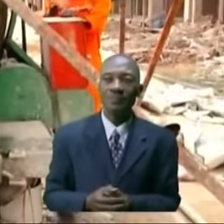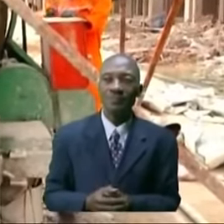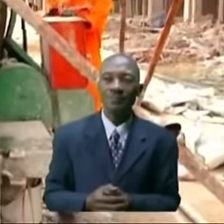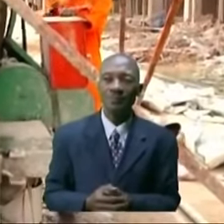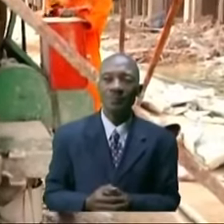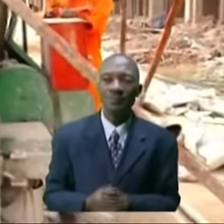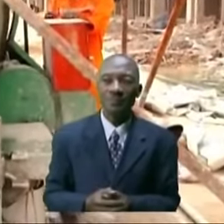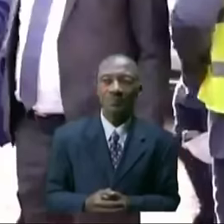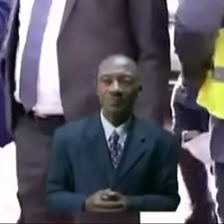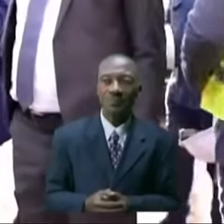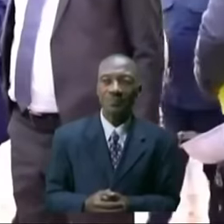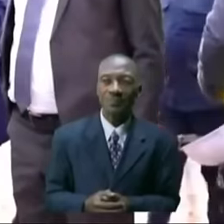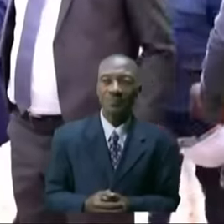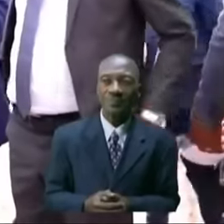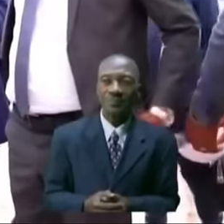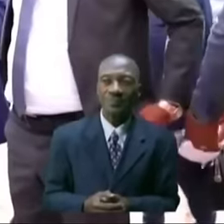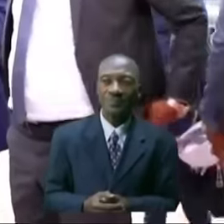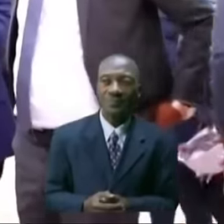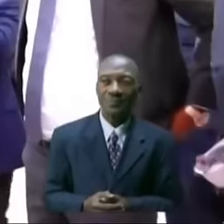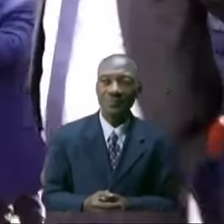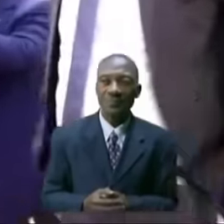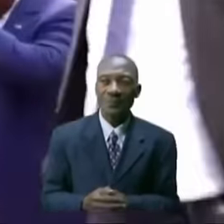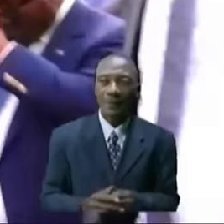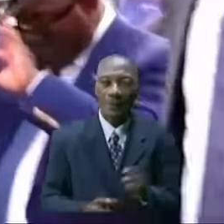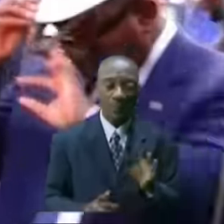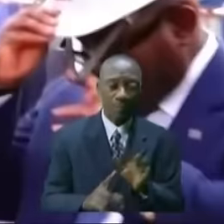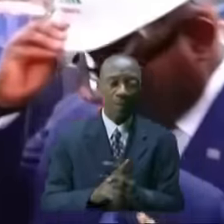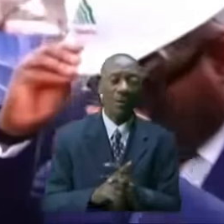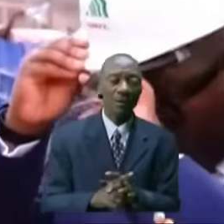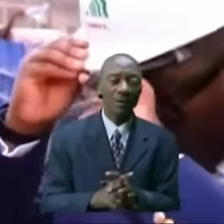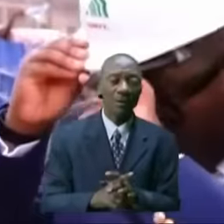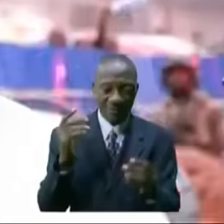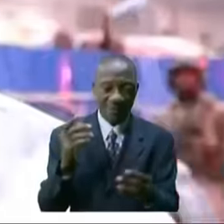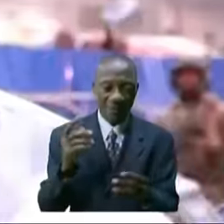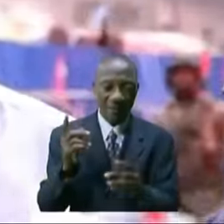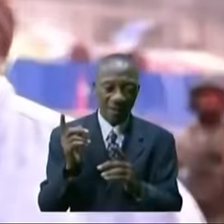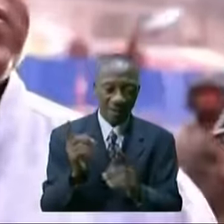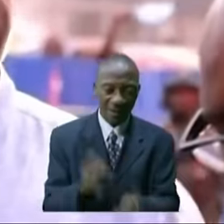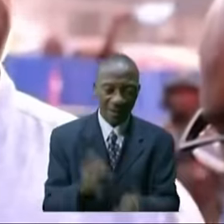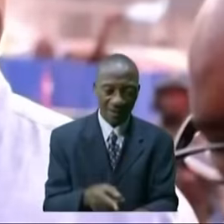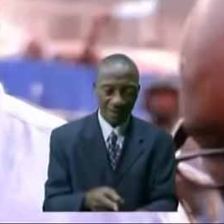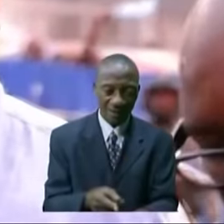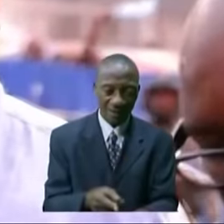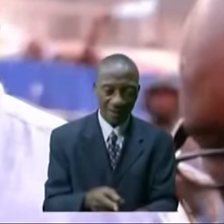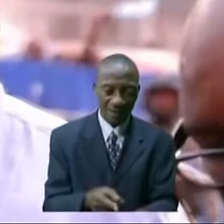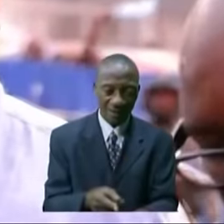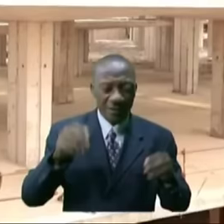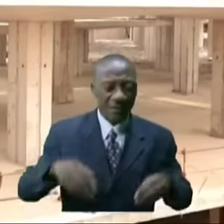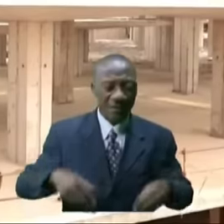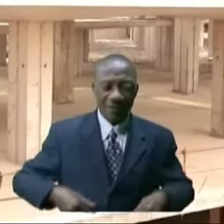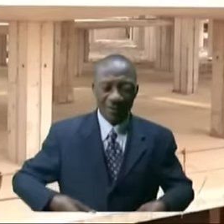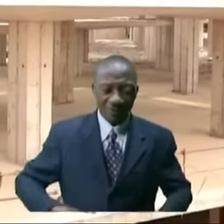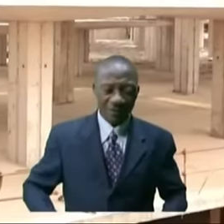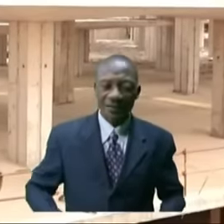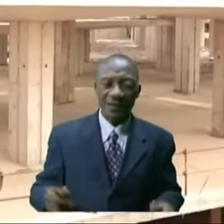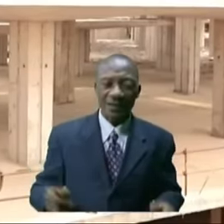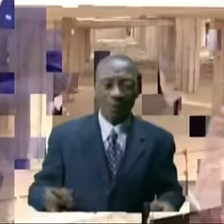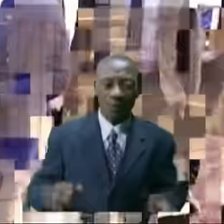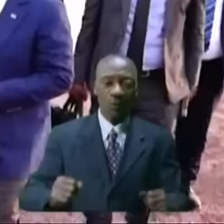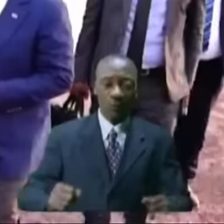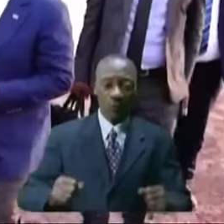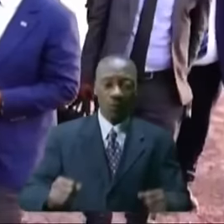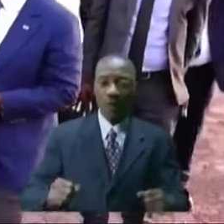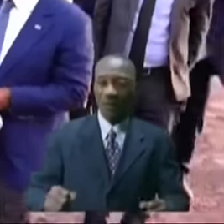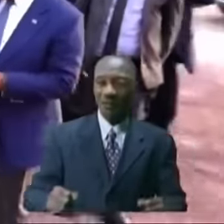Il ne laisse apparaître aucun signe de fatigue sur son visage. 30 jours de campagne, les provinces